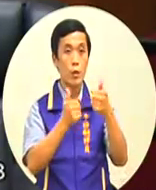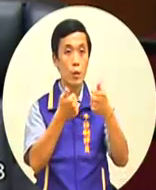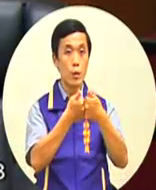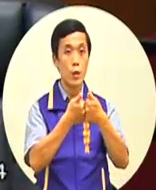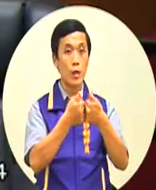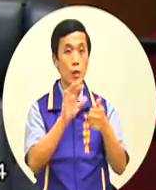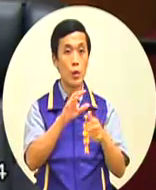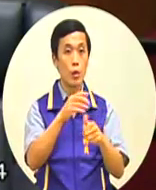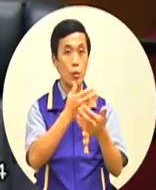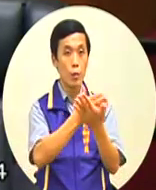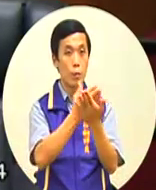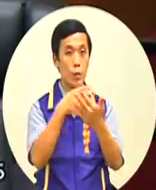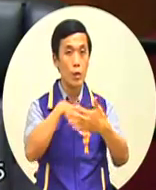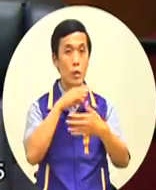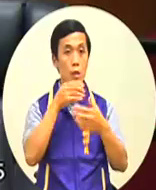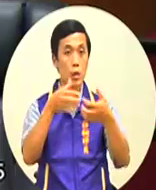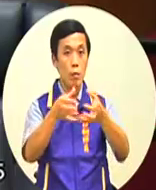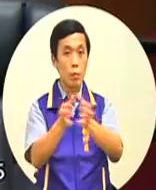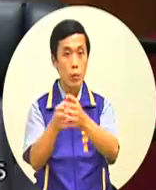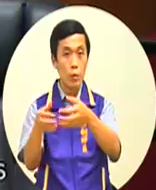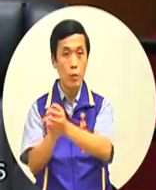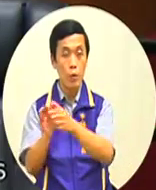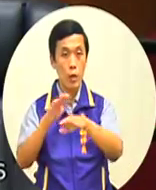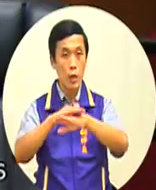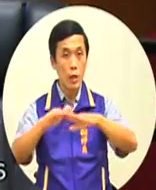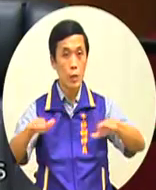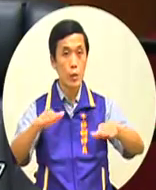一个项目叫部落安全产业